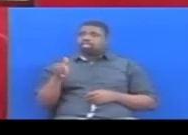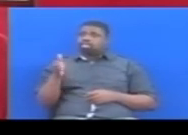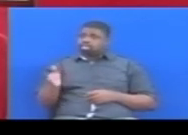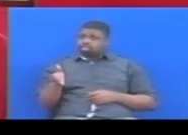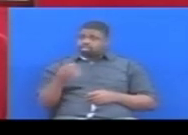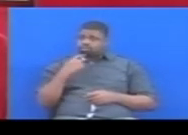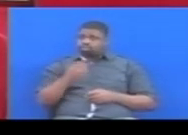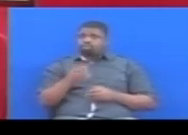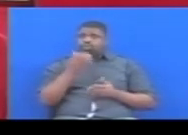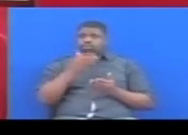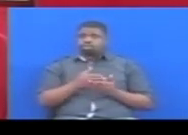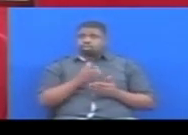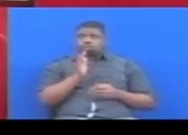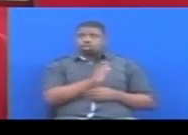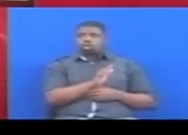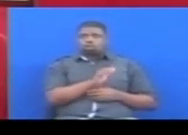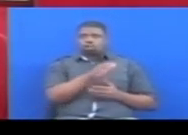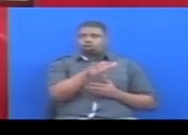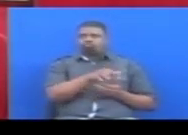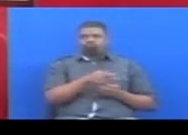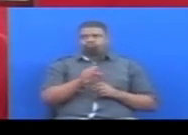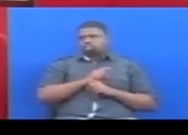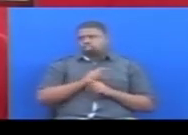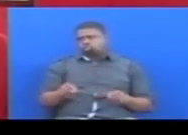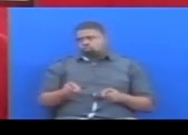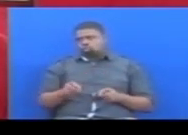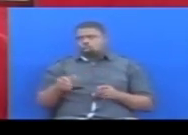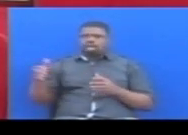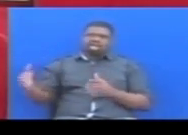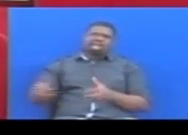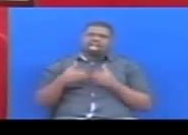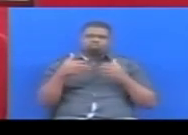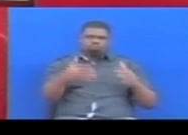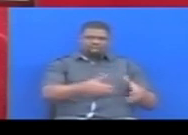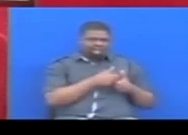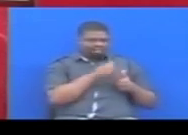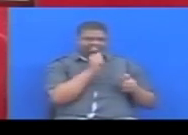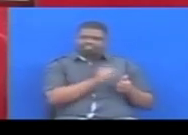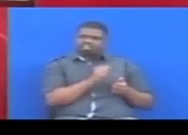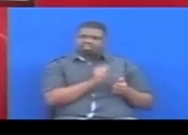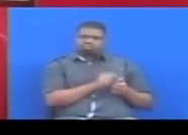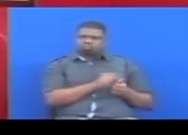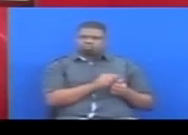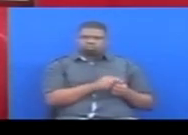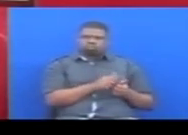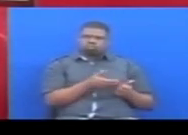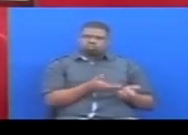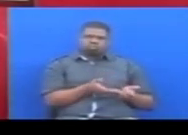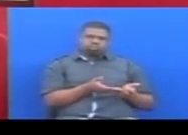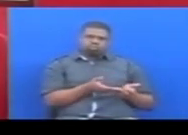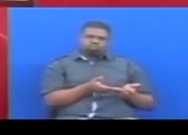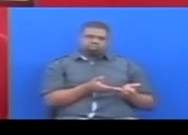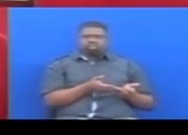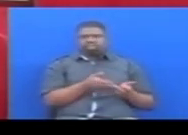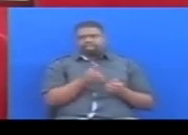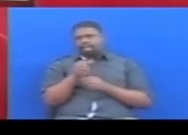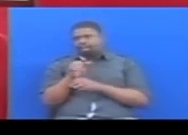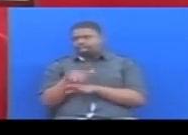kweli wao si wavuvi, lakini wanakuja kunyang'anywa vitu samaki ambao tayari wamesha